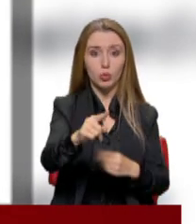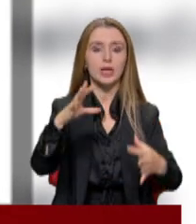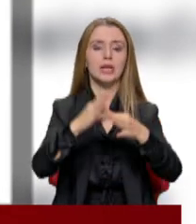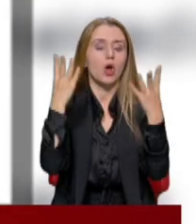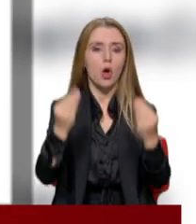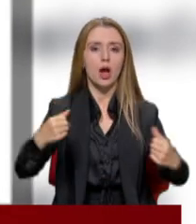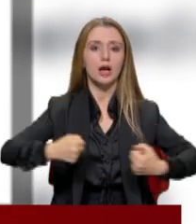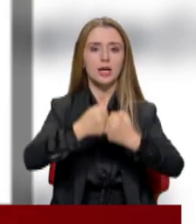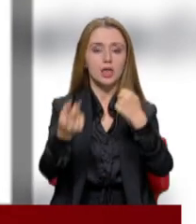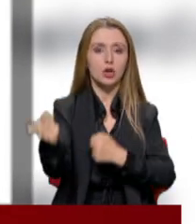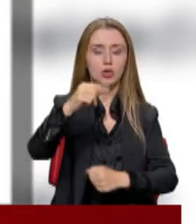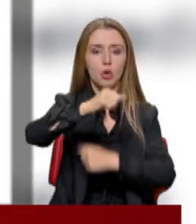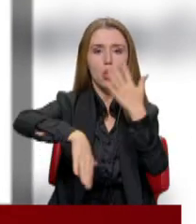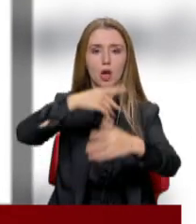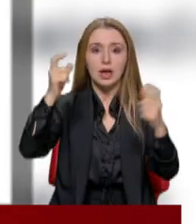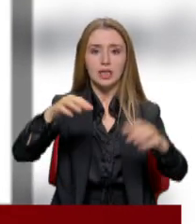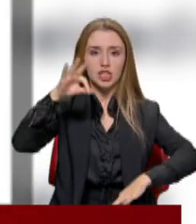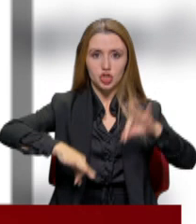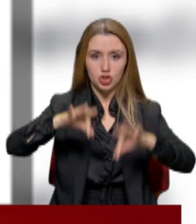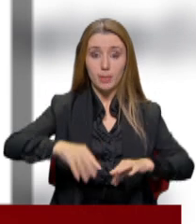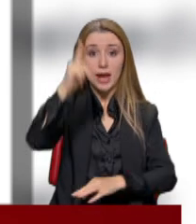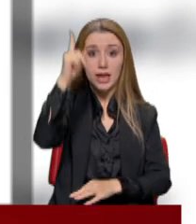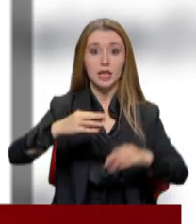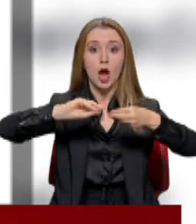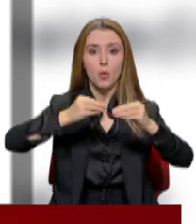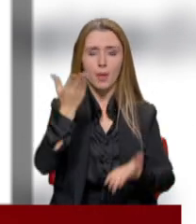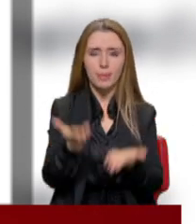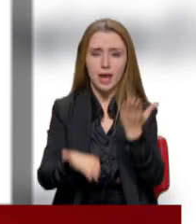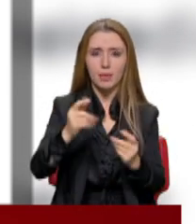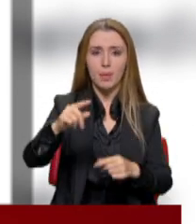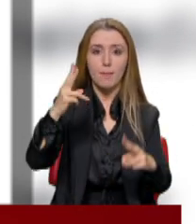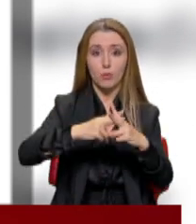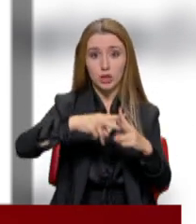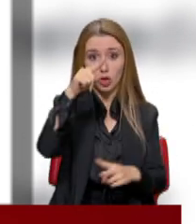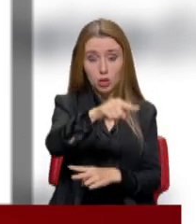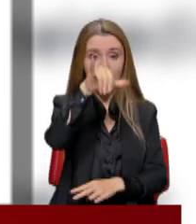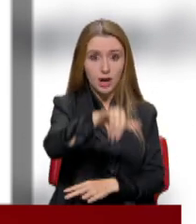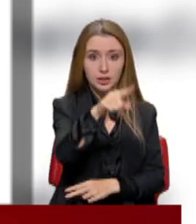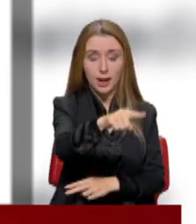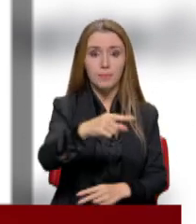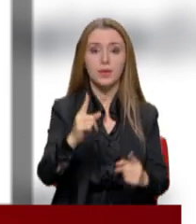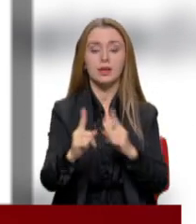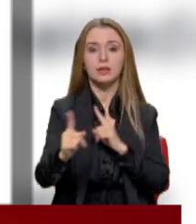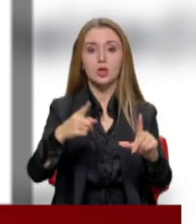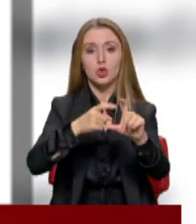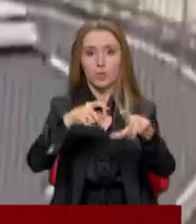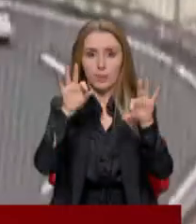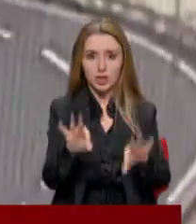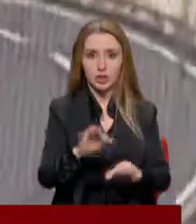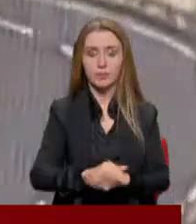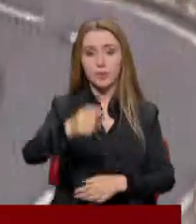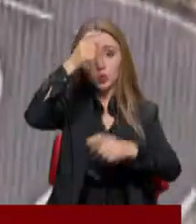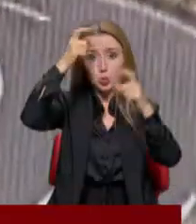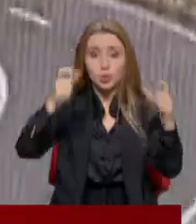ilgili olarak kaza sonrası olay yeri incelemesi ve ilk kusur değerlendirmesini yapan polis memurları hakkında adli soruşturma başlatılmıştır